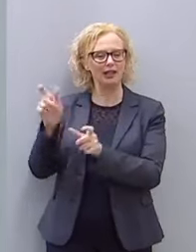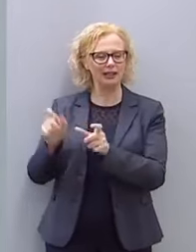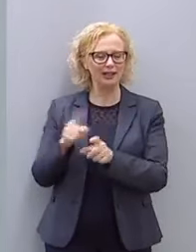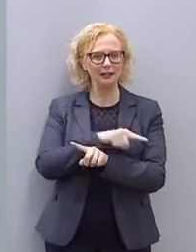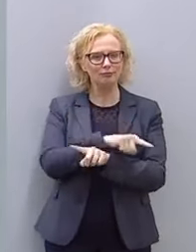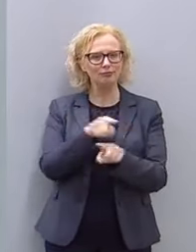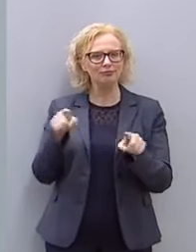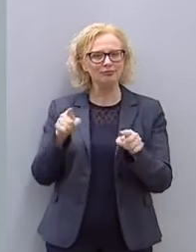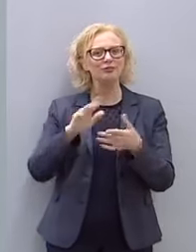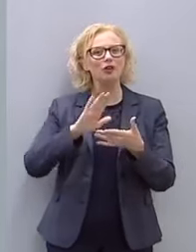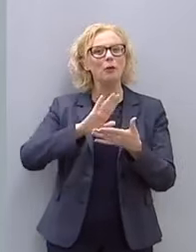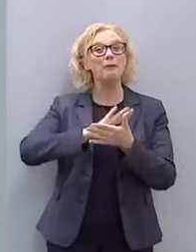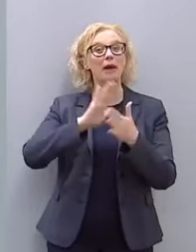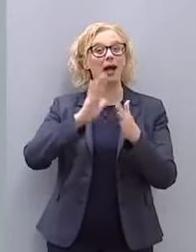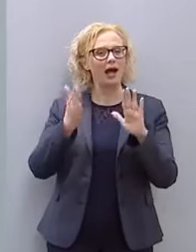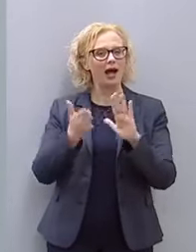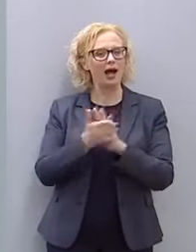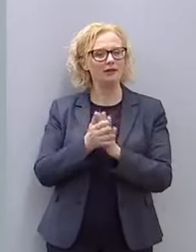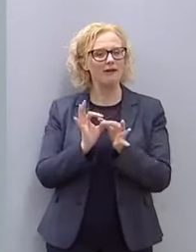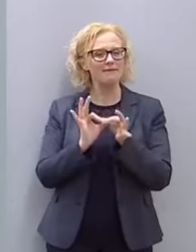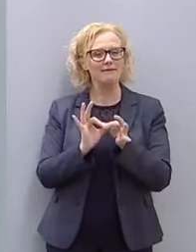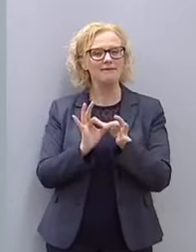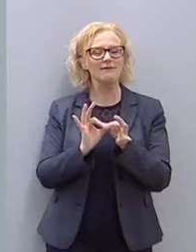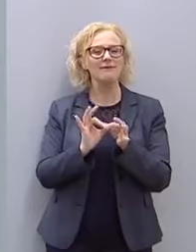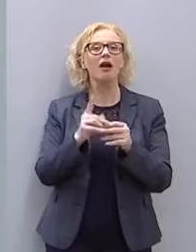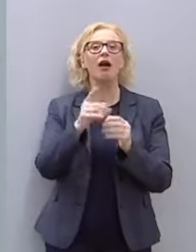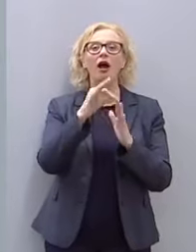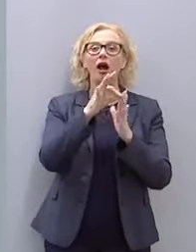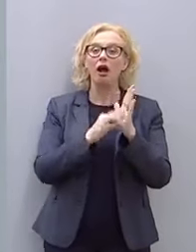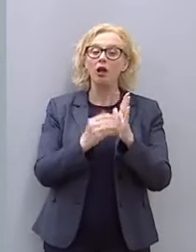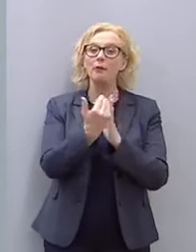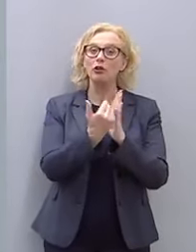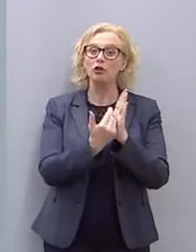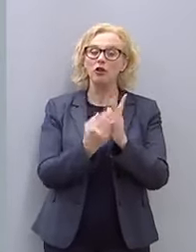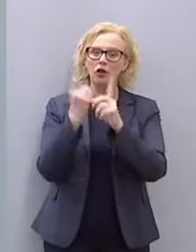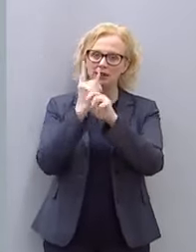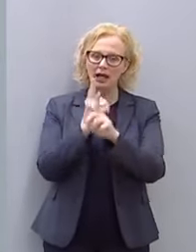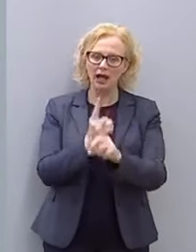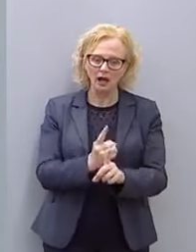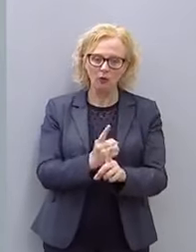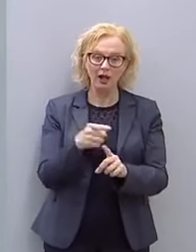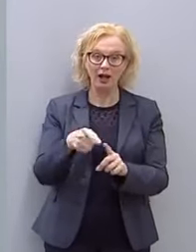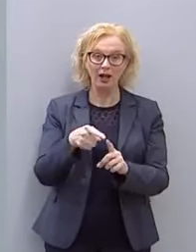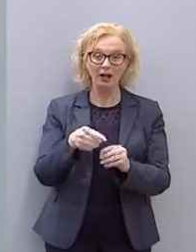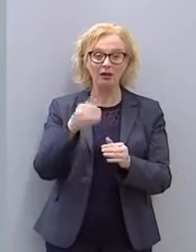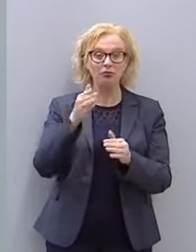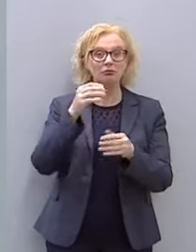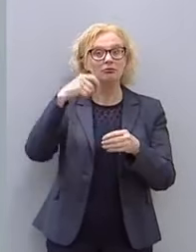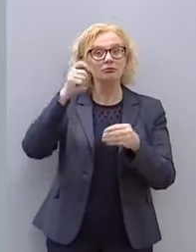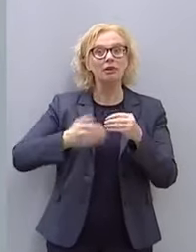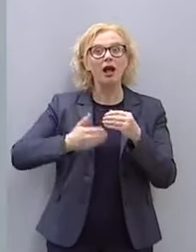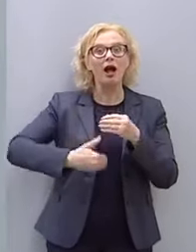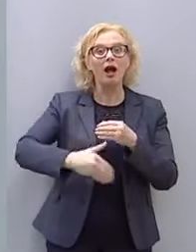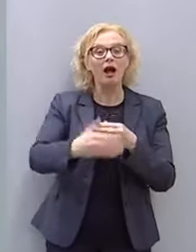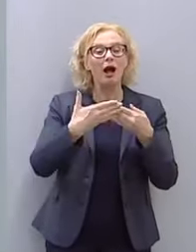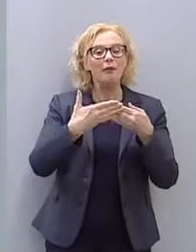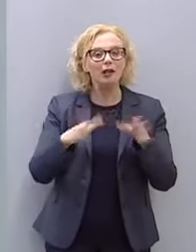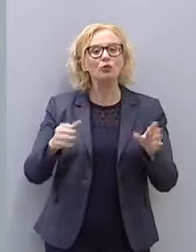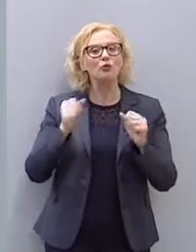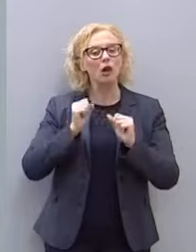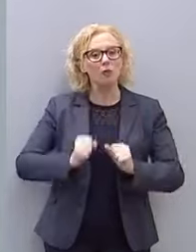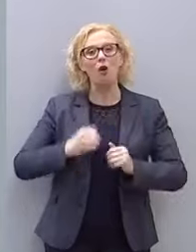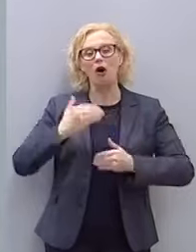rispettiamo le regole se applichiamo i protocolli questo momento di apertura avrà una sua continuità e chiaro